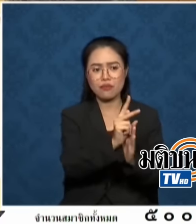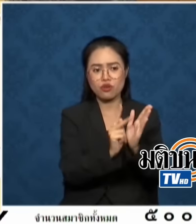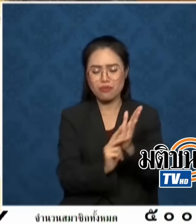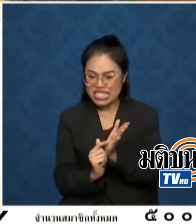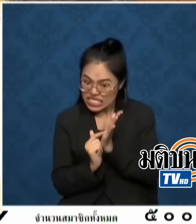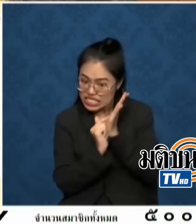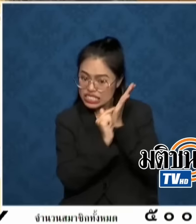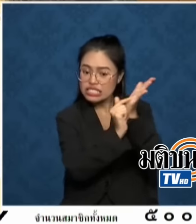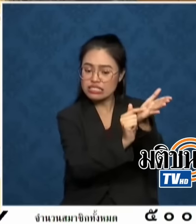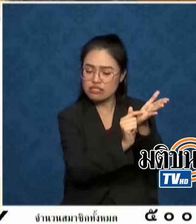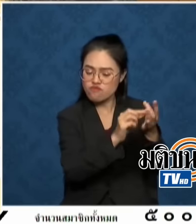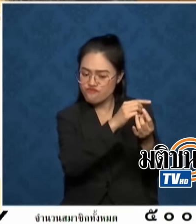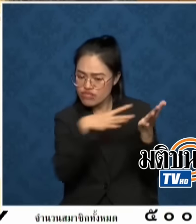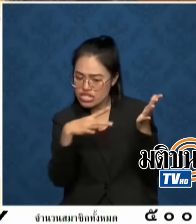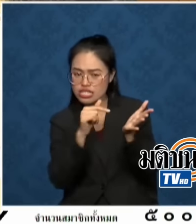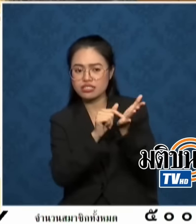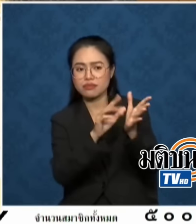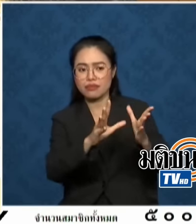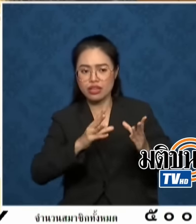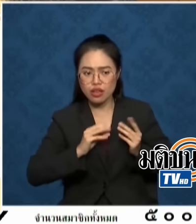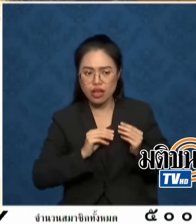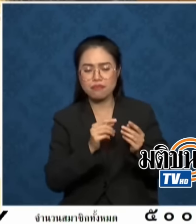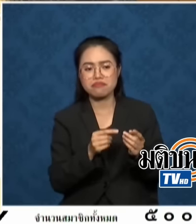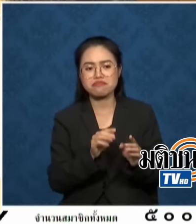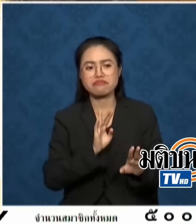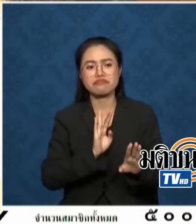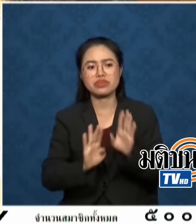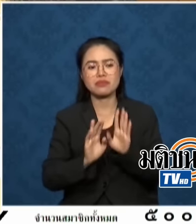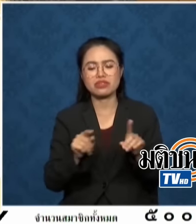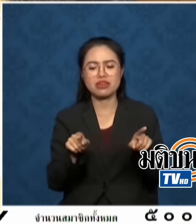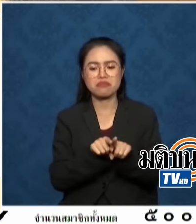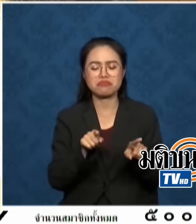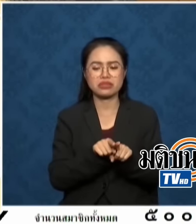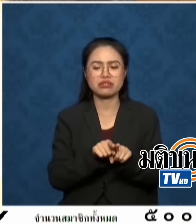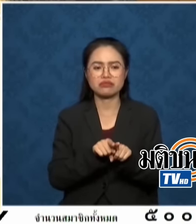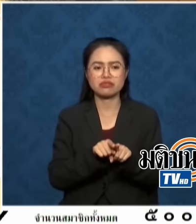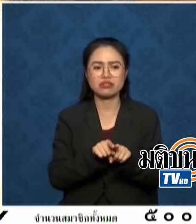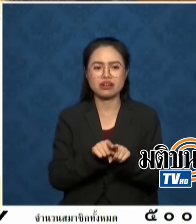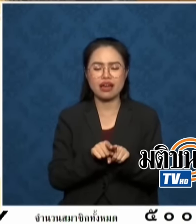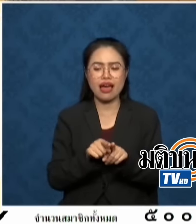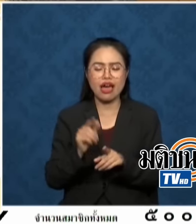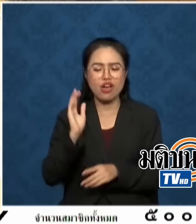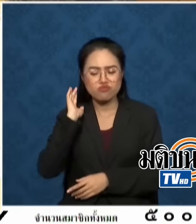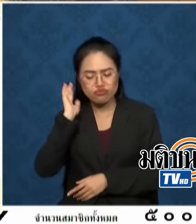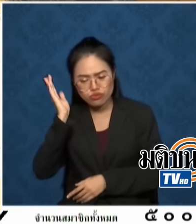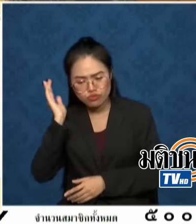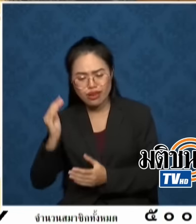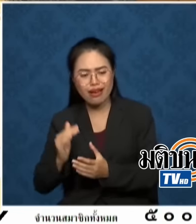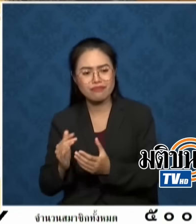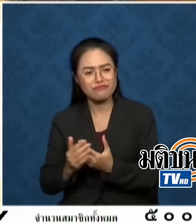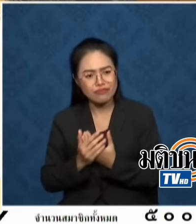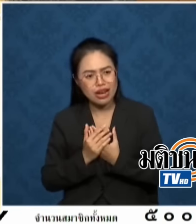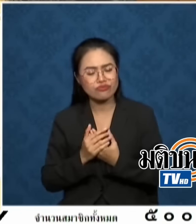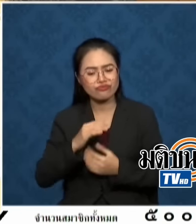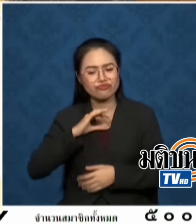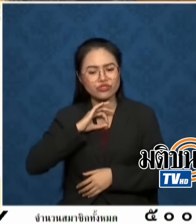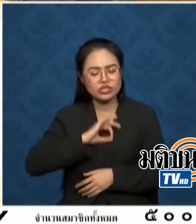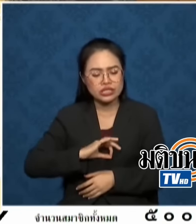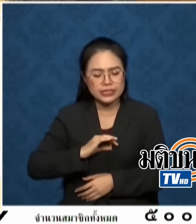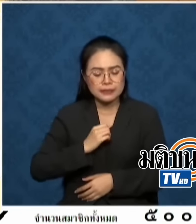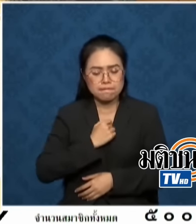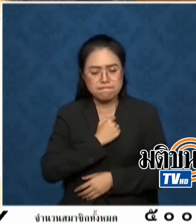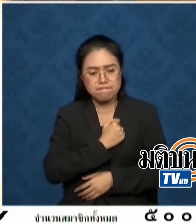สนอจึงเปรียบเสมือนกับการผลักภาระคู่สมรสเพศหลากหลายให้รู้สึกสั่นคล